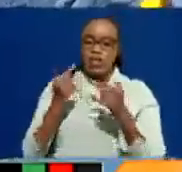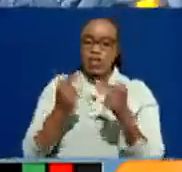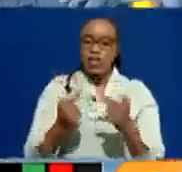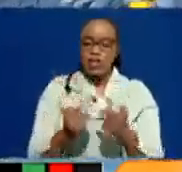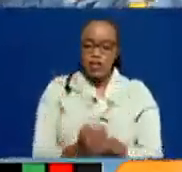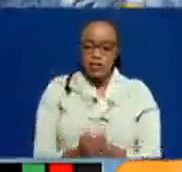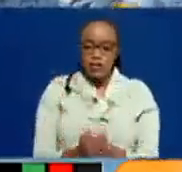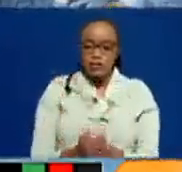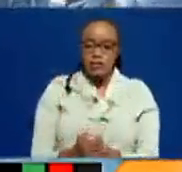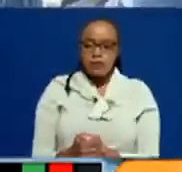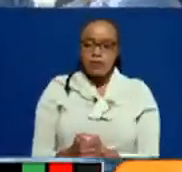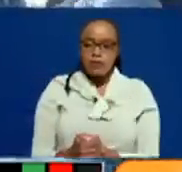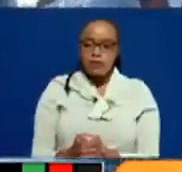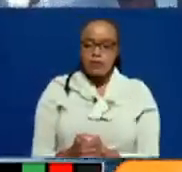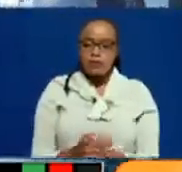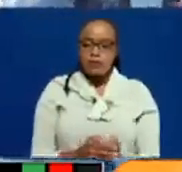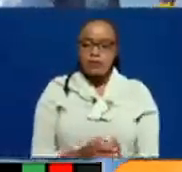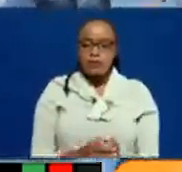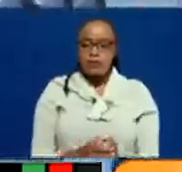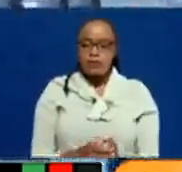mbili, karibu.